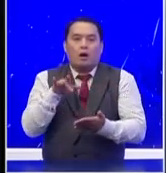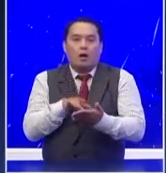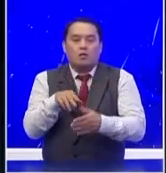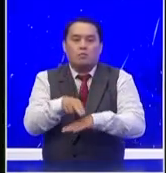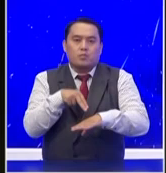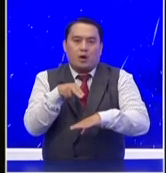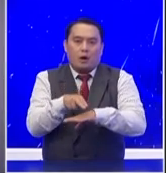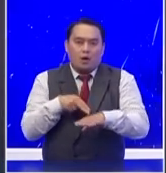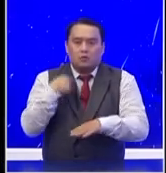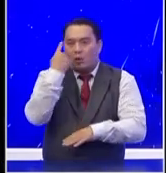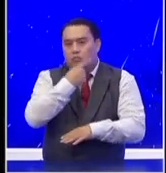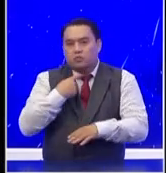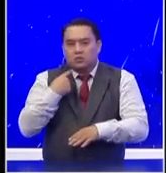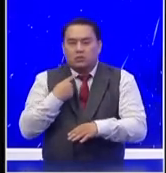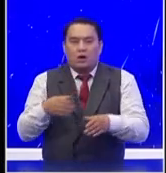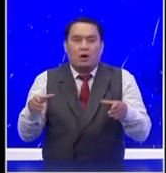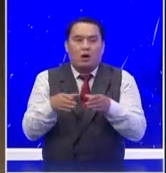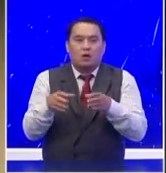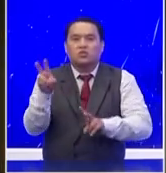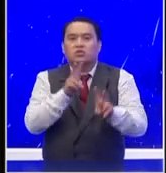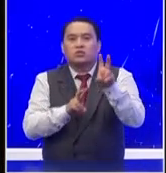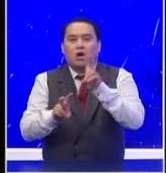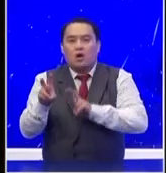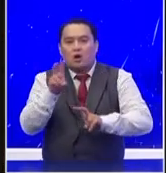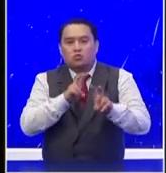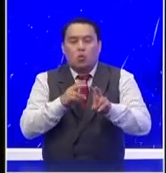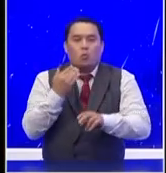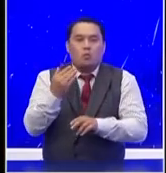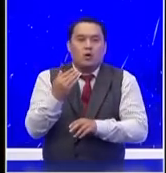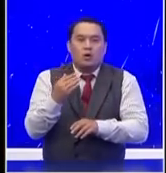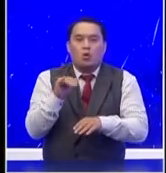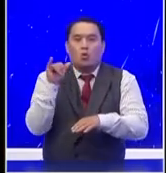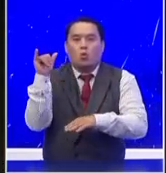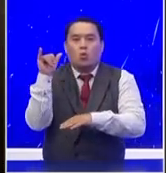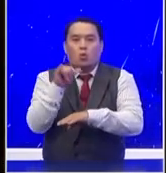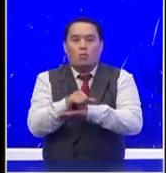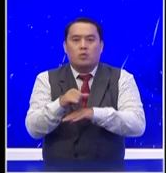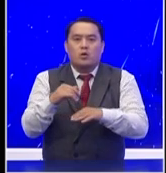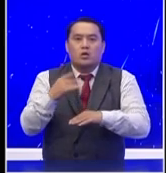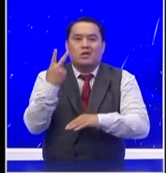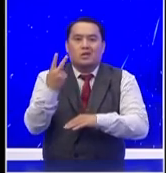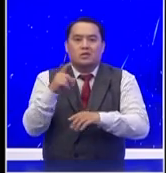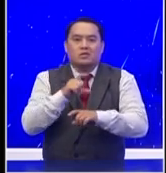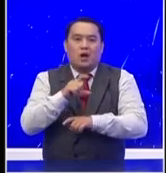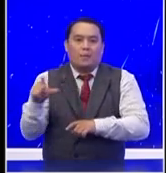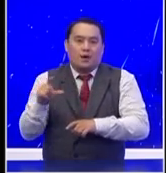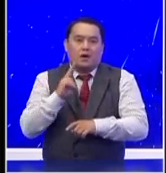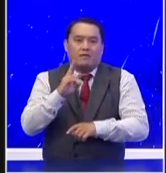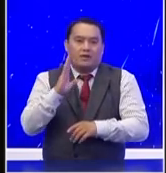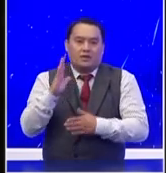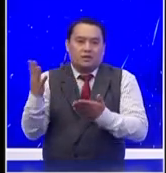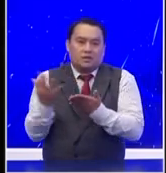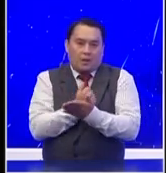бөлімінің жеке құрамымен еріктілер қатысқан іздестіру нәтижесінде бүлдіршін қонаққа келген подъездің екінші қабатындағы пәтерден